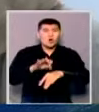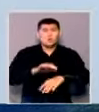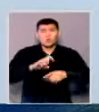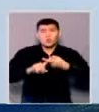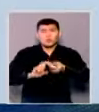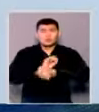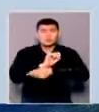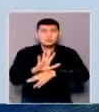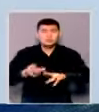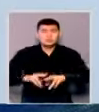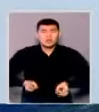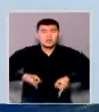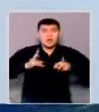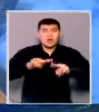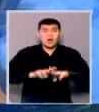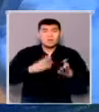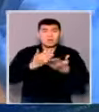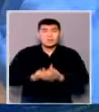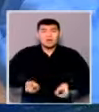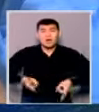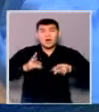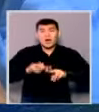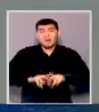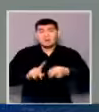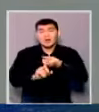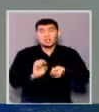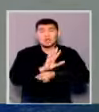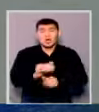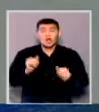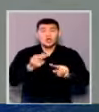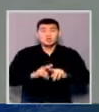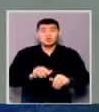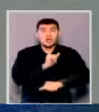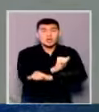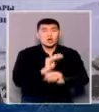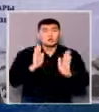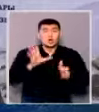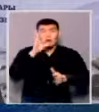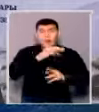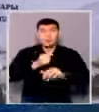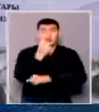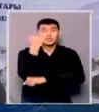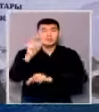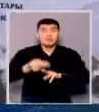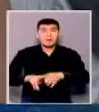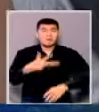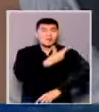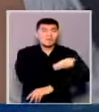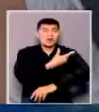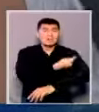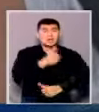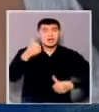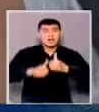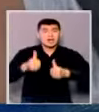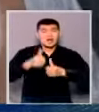бұлшығып, вирус ауада тез тарап жатыр. Ал қауіпті дертке тосқауыл вакцина. Бекет ішінде барлық жағдай жасалған, әр сағат сайын